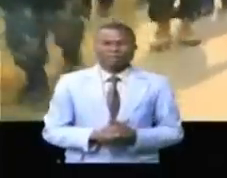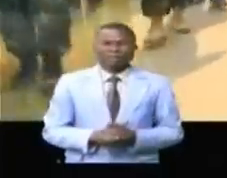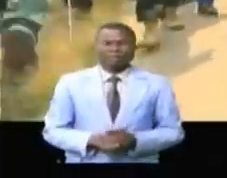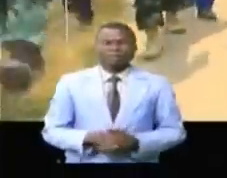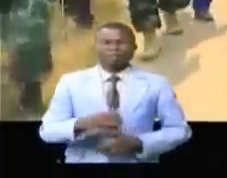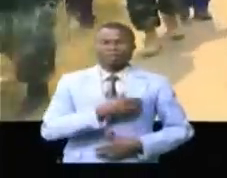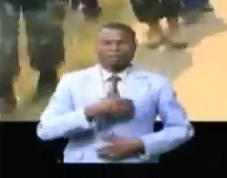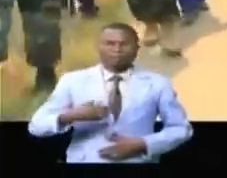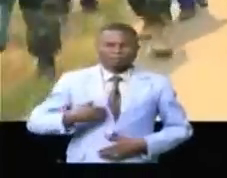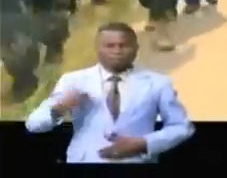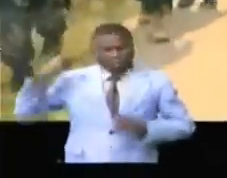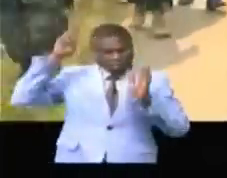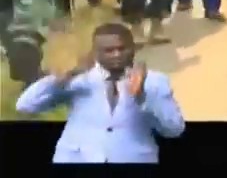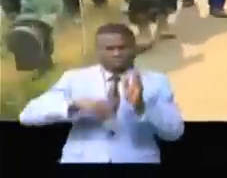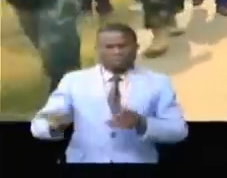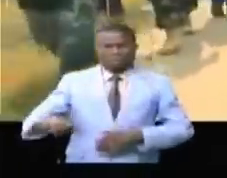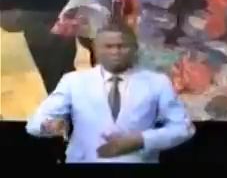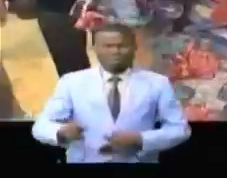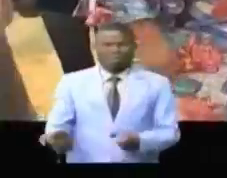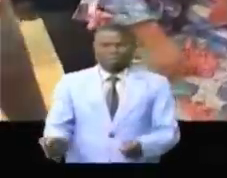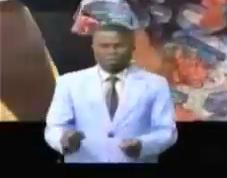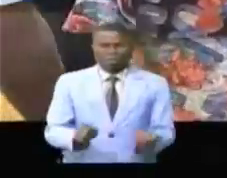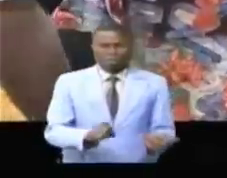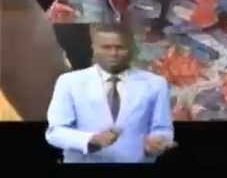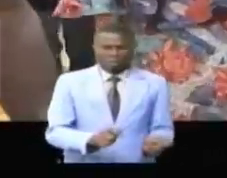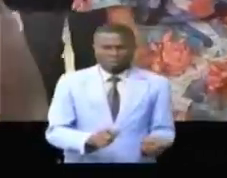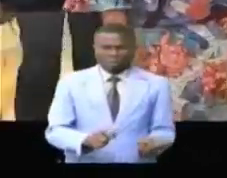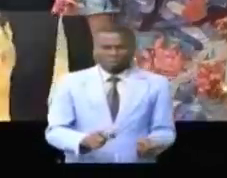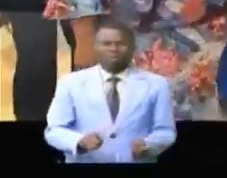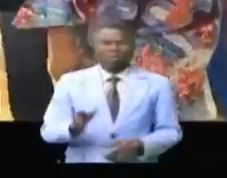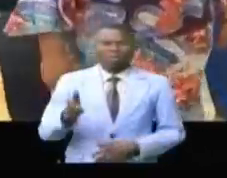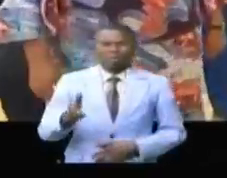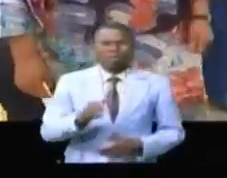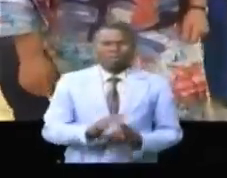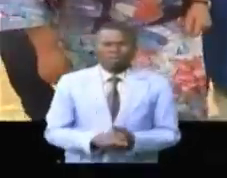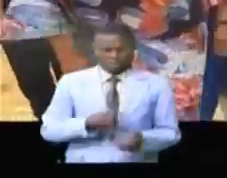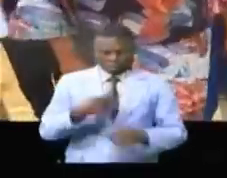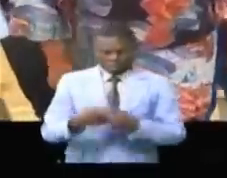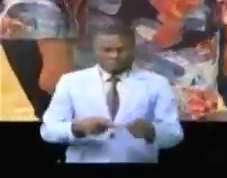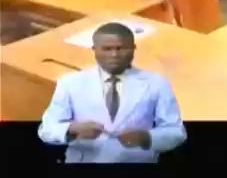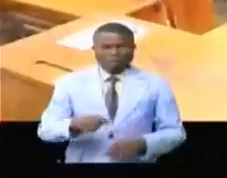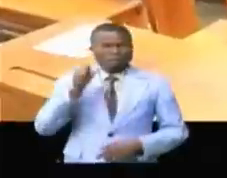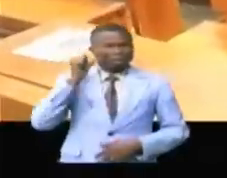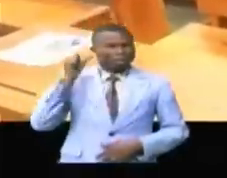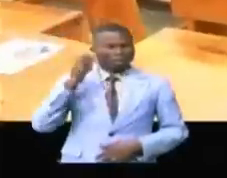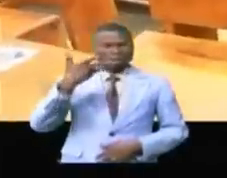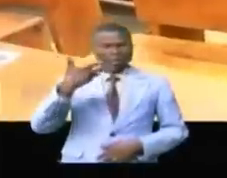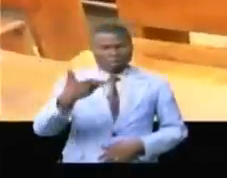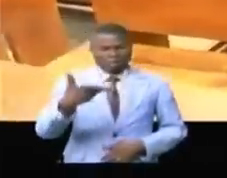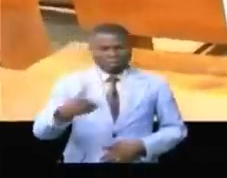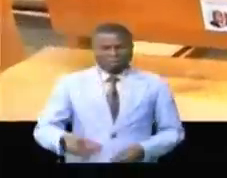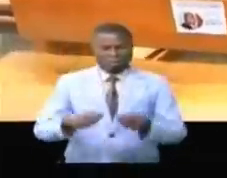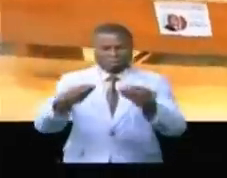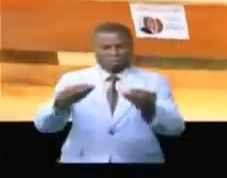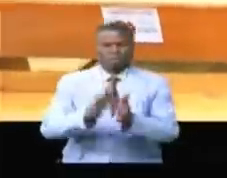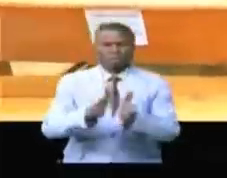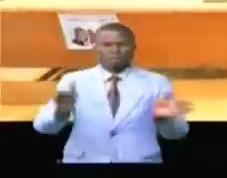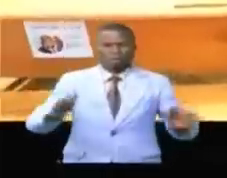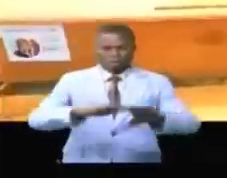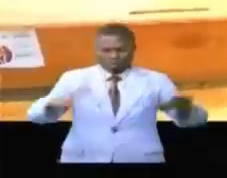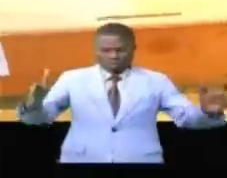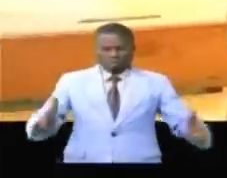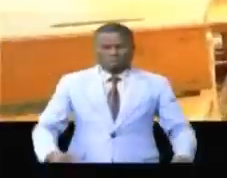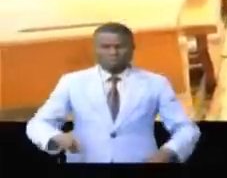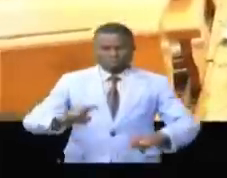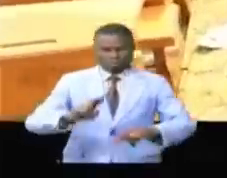Madame le gouverneur de la province du Tanganyika, Julie Ngungwa Mayuma, a procédé ce mercredi à la remise officielle des bancs